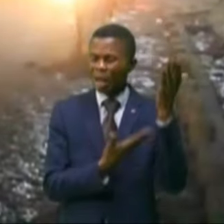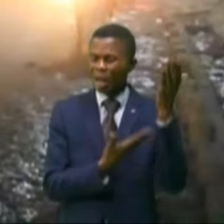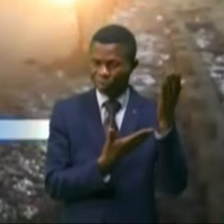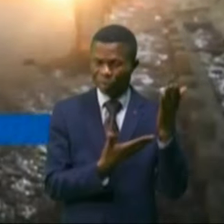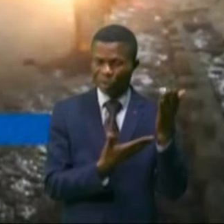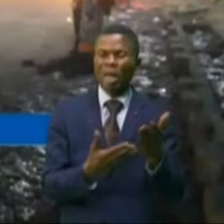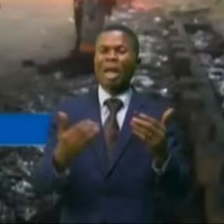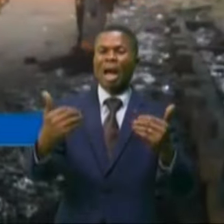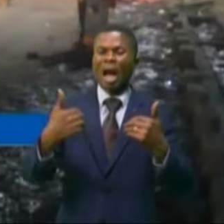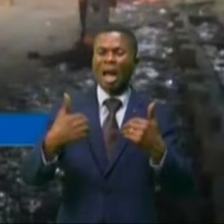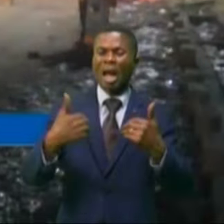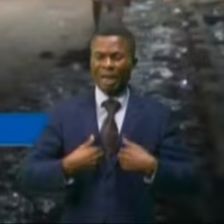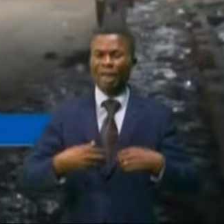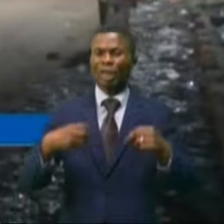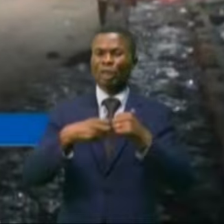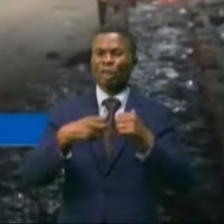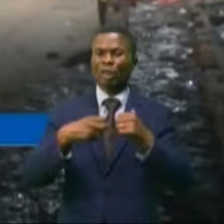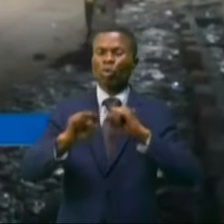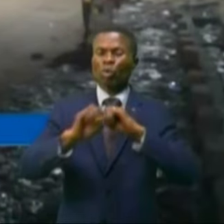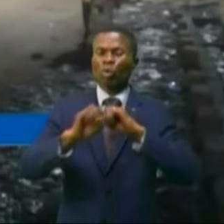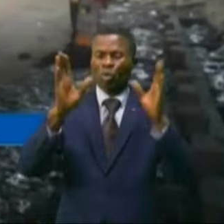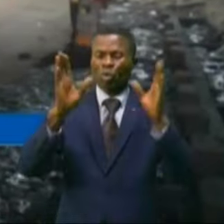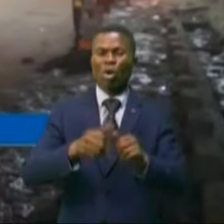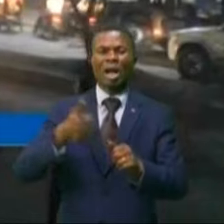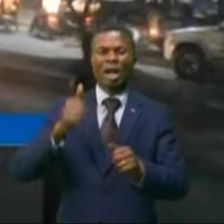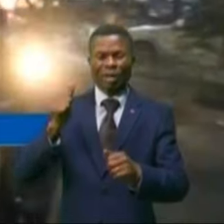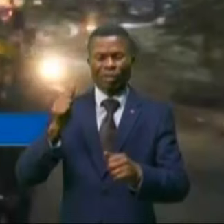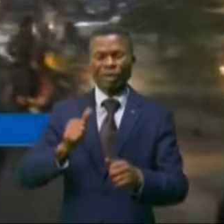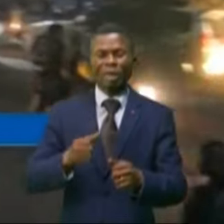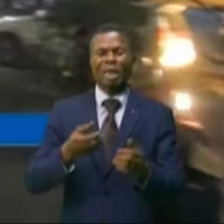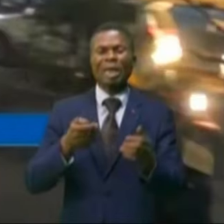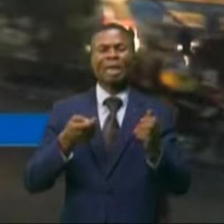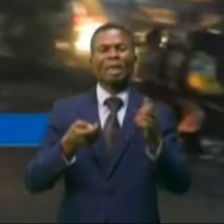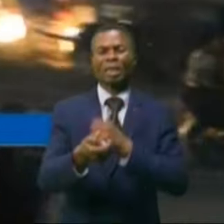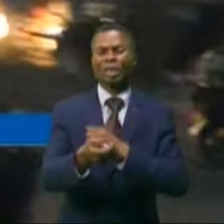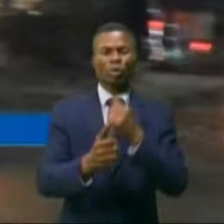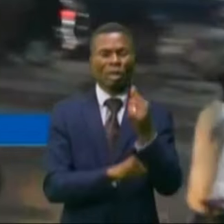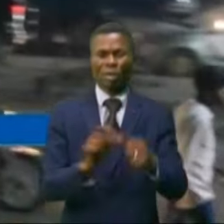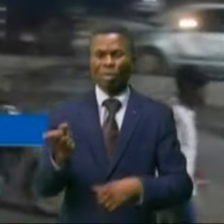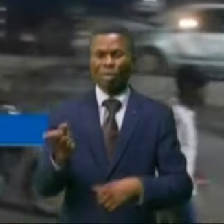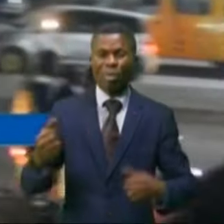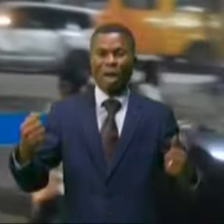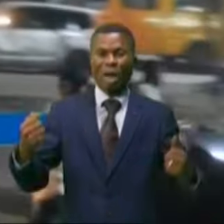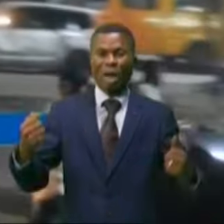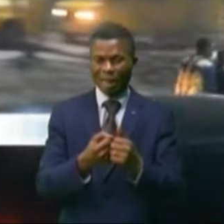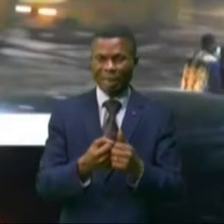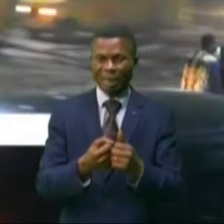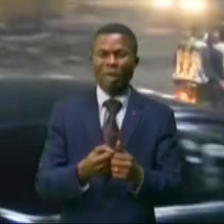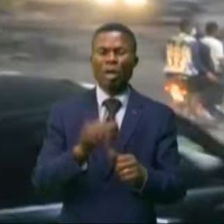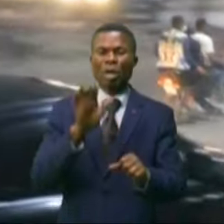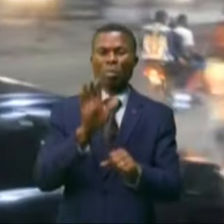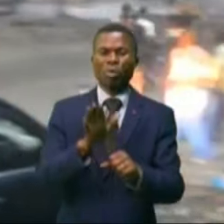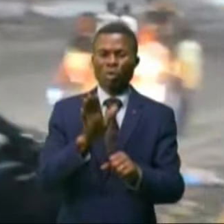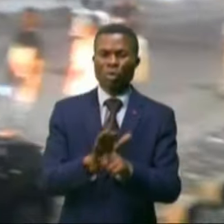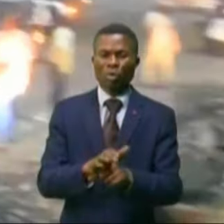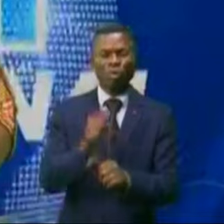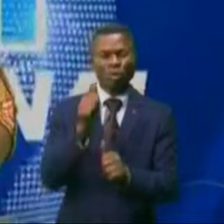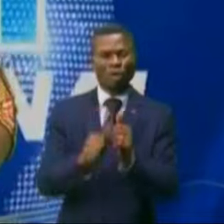éclairée afin d'éviter de continuer à compter les morts à la suite des accidents qui sont enregistrés toutes les 24